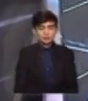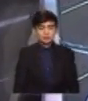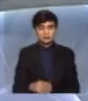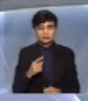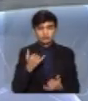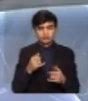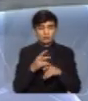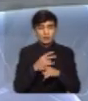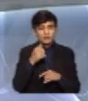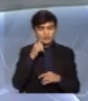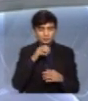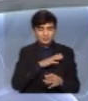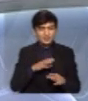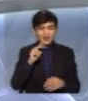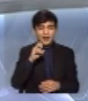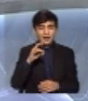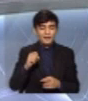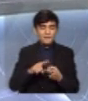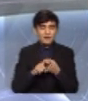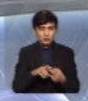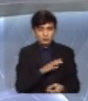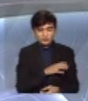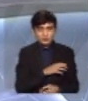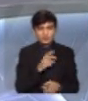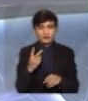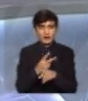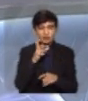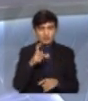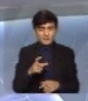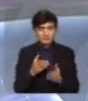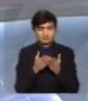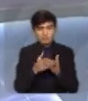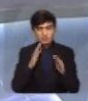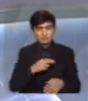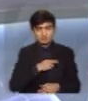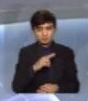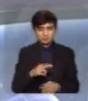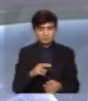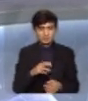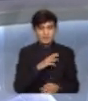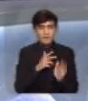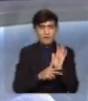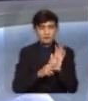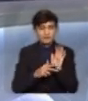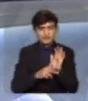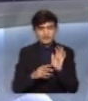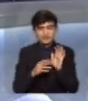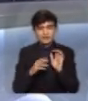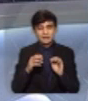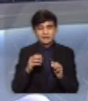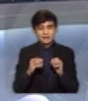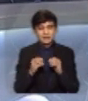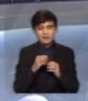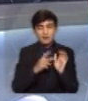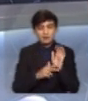Минувшей ночью из-за коронавируса скончались двое пассажиров круизного лайнера Diamond Princess. Это 80-летний мужчина и женщина.